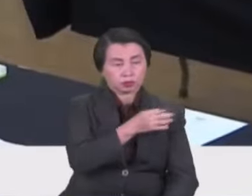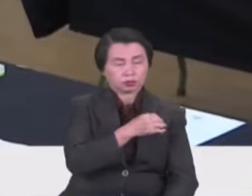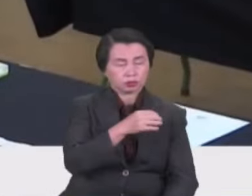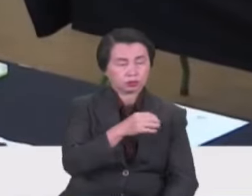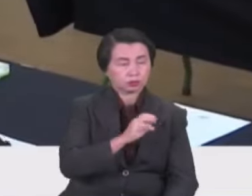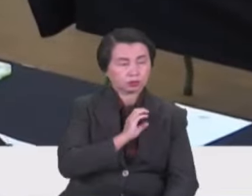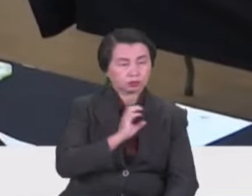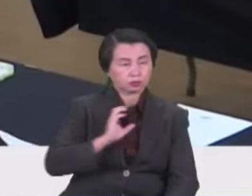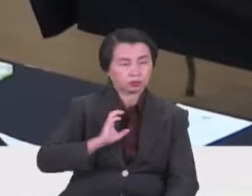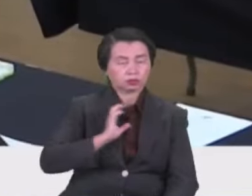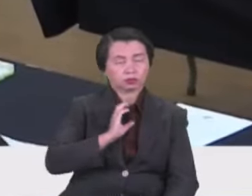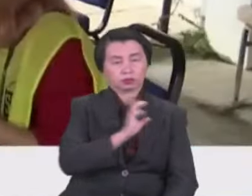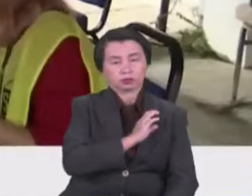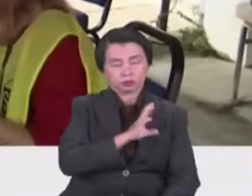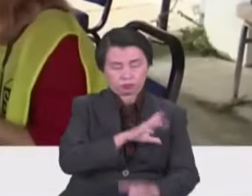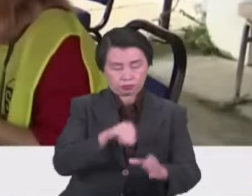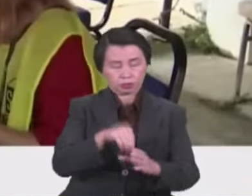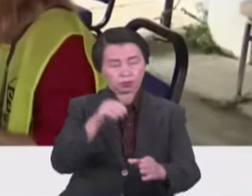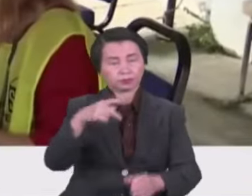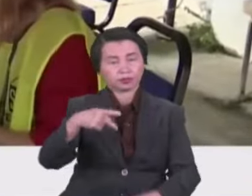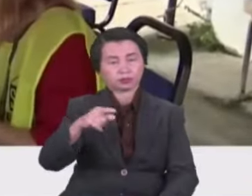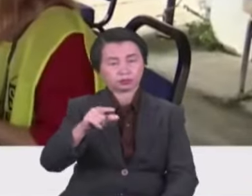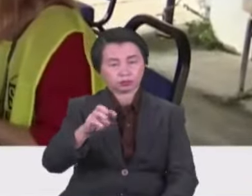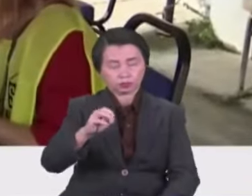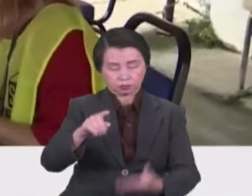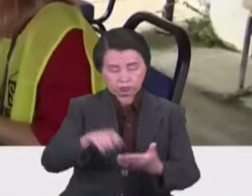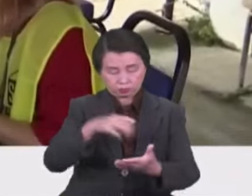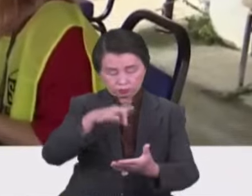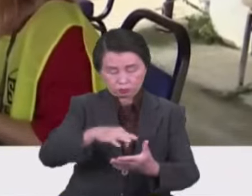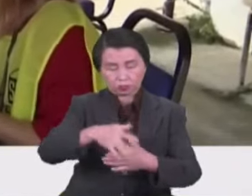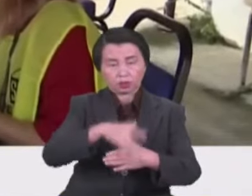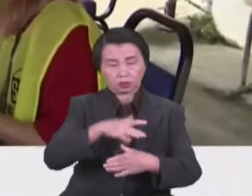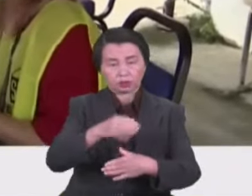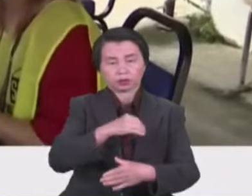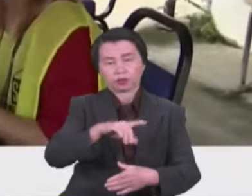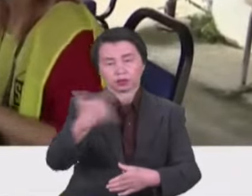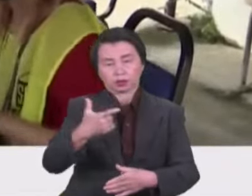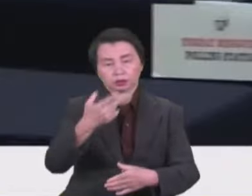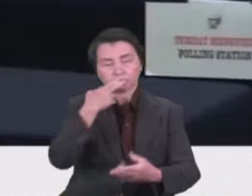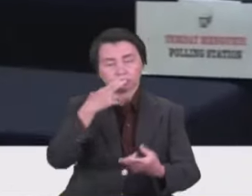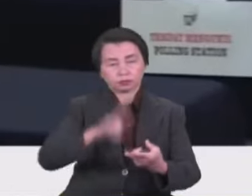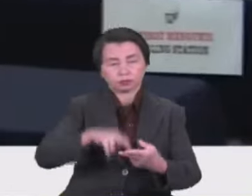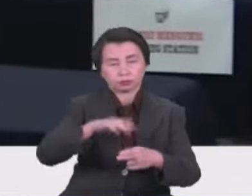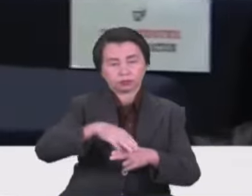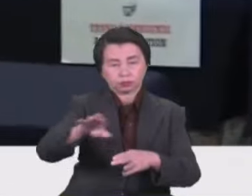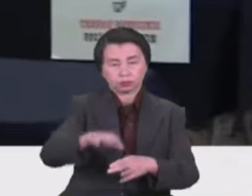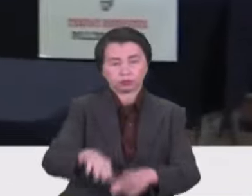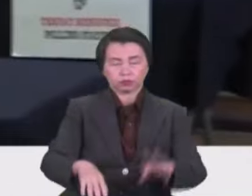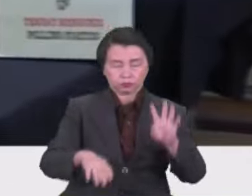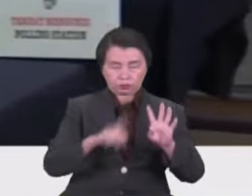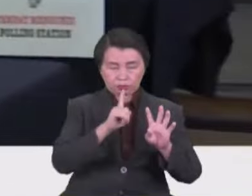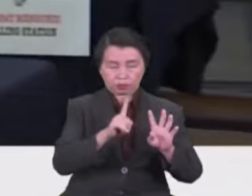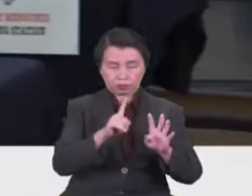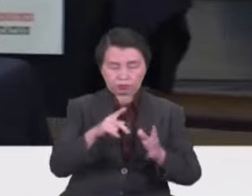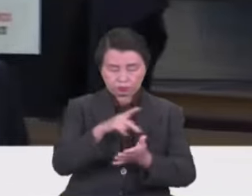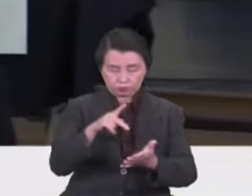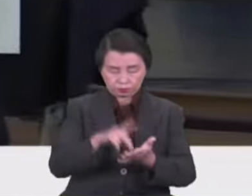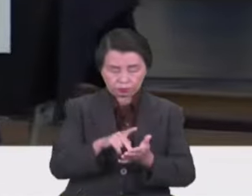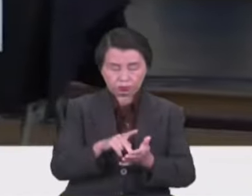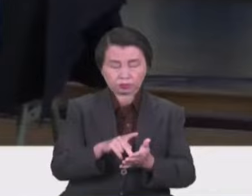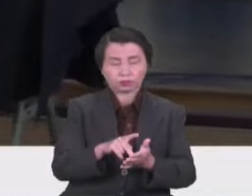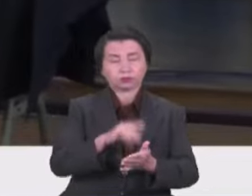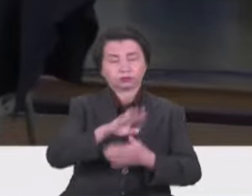anggota PDRM termasuk pasangan PGM membuat undian awal manakala selebihnya mengundi pos. Sebanyak 41 buah pusat